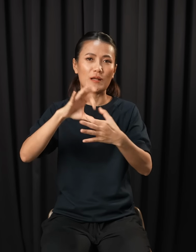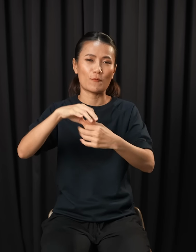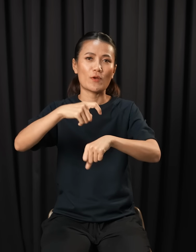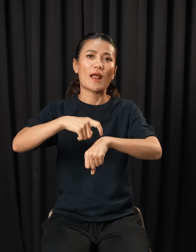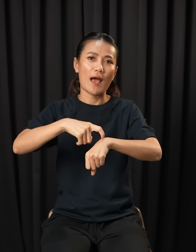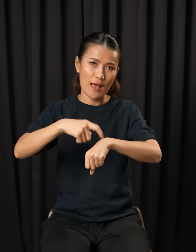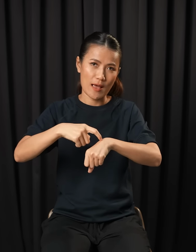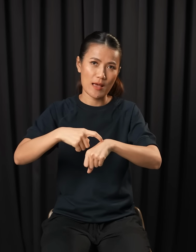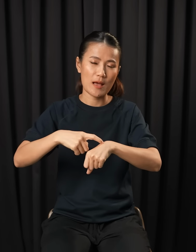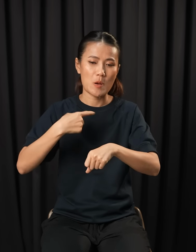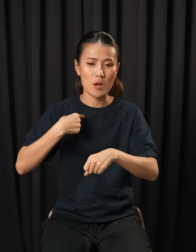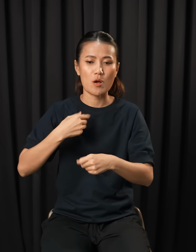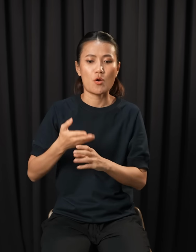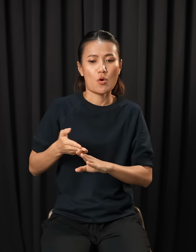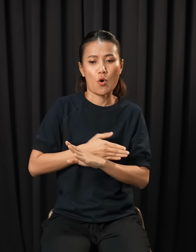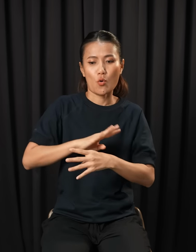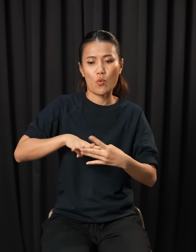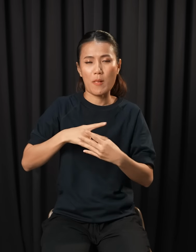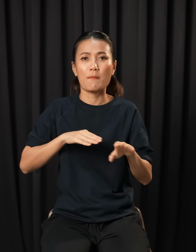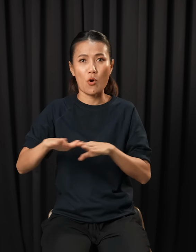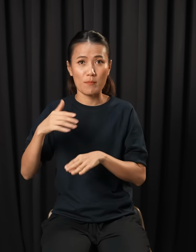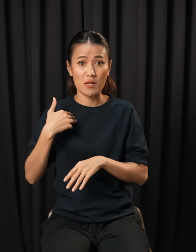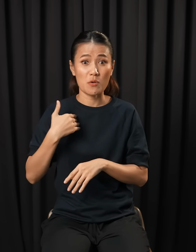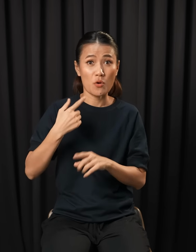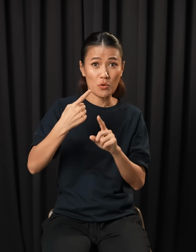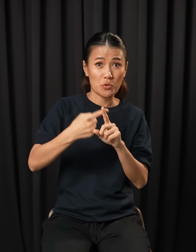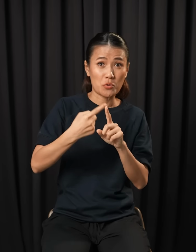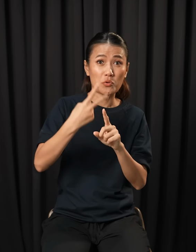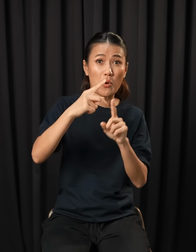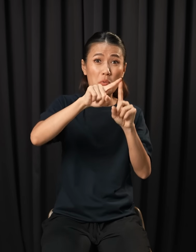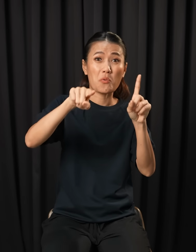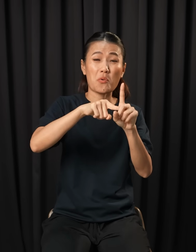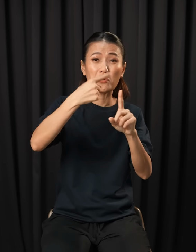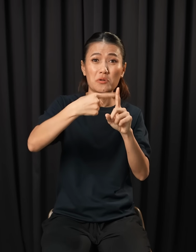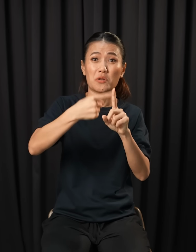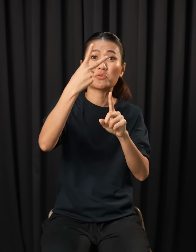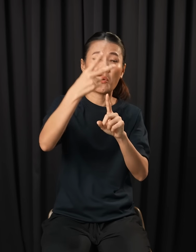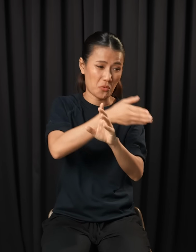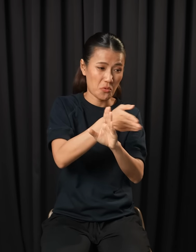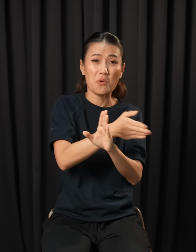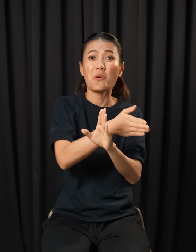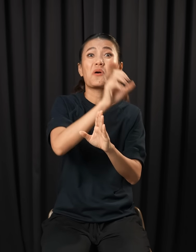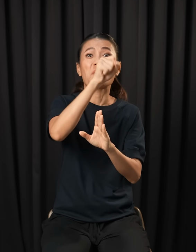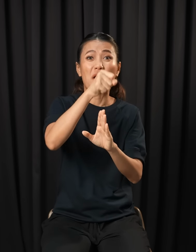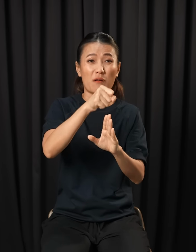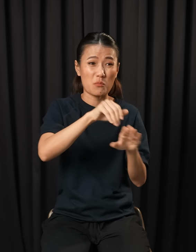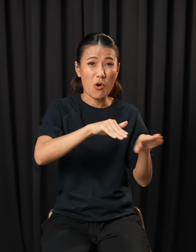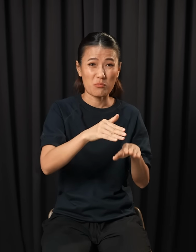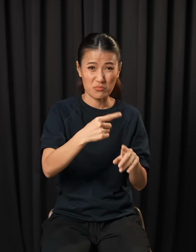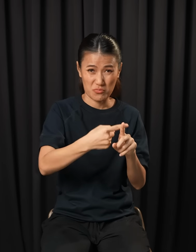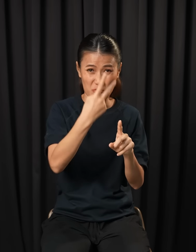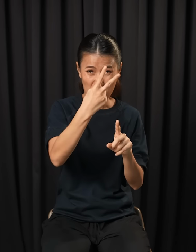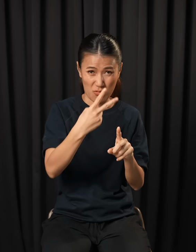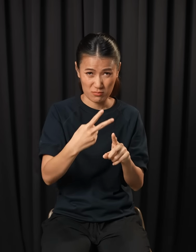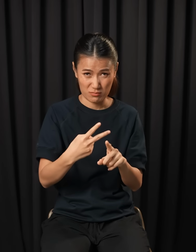เป็นปี62แล้วผมคิดว่าที่สำคัญมากที่สุดก็คือเวลา okay. เวลาในการเตรียมตัวตอนอนาคตใหม่เนี่ยมีอยู่2เดือนครั้งนี้มันมี2ปี คุ